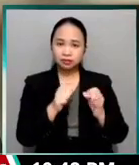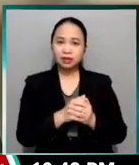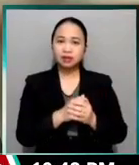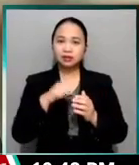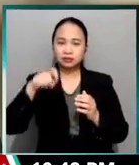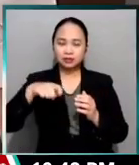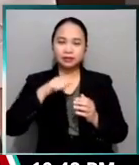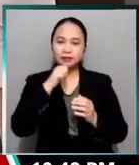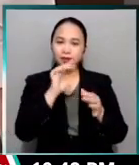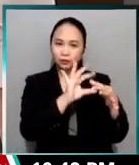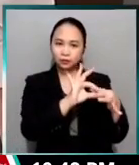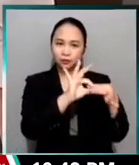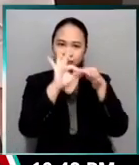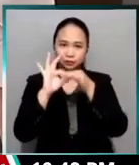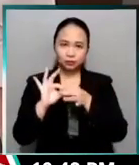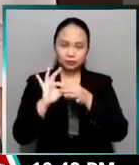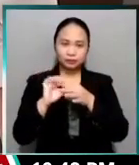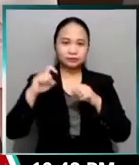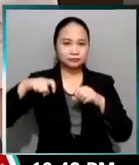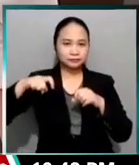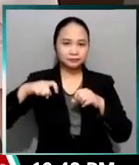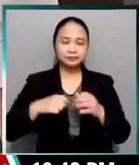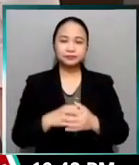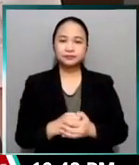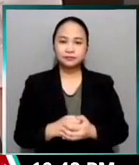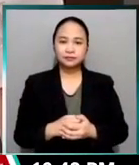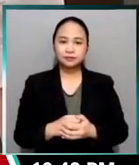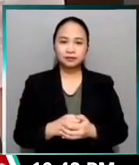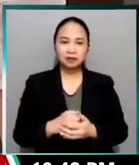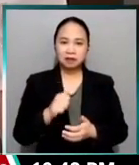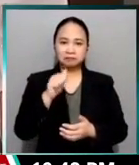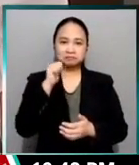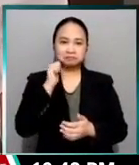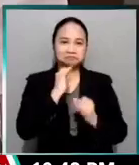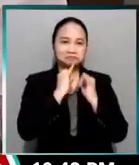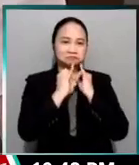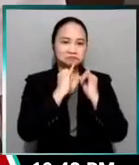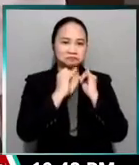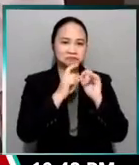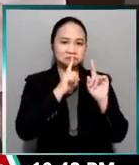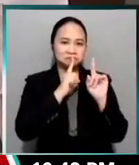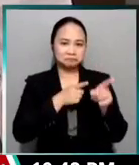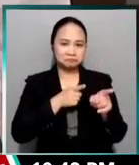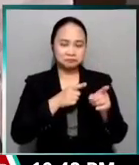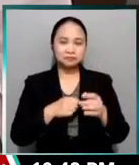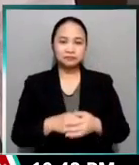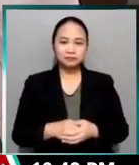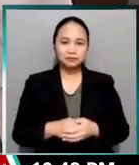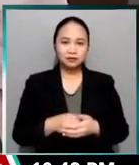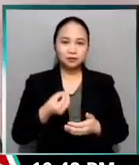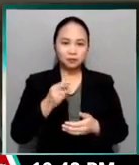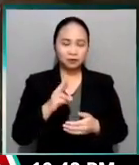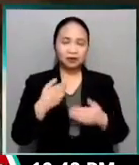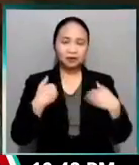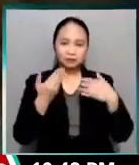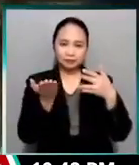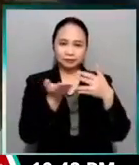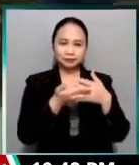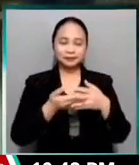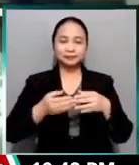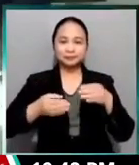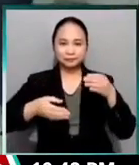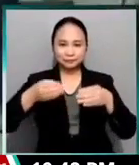the apparition. Tumangging magbigay ng pahayag si Demetrio dahil sa sub judice o dinidinig na raw ang kaso sa korte.